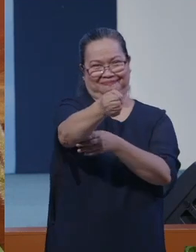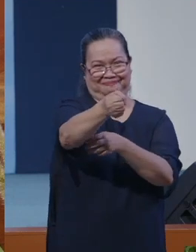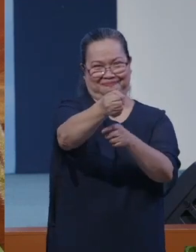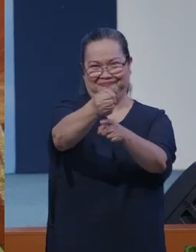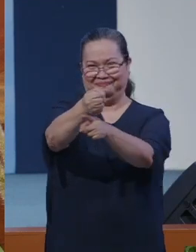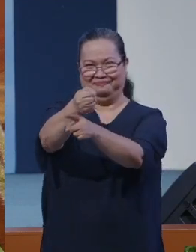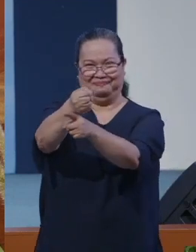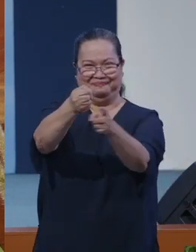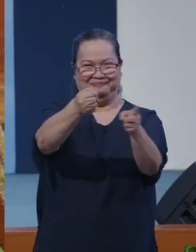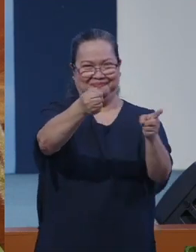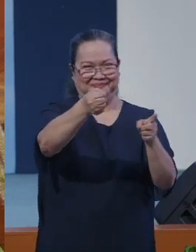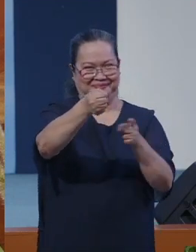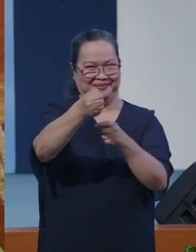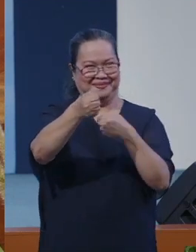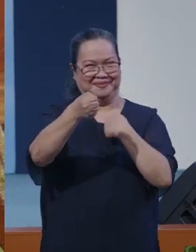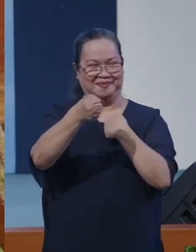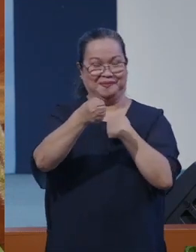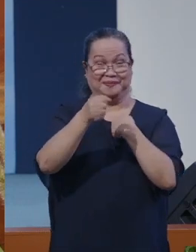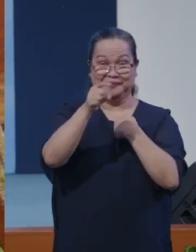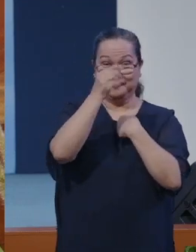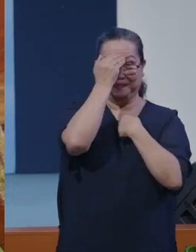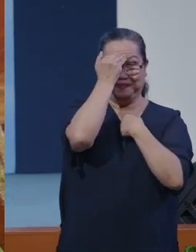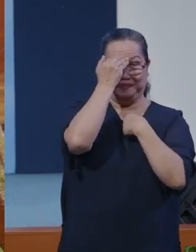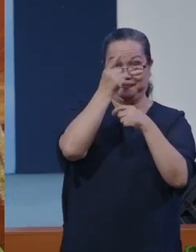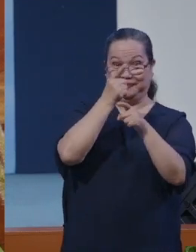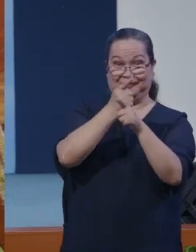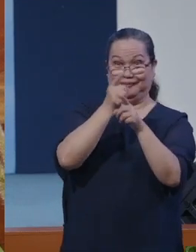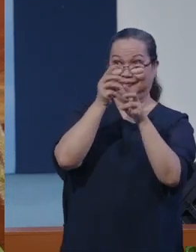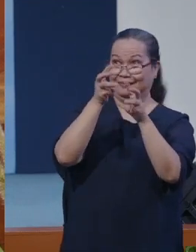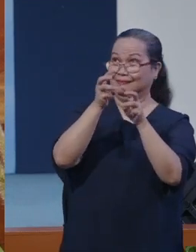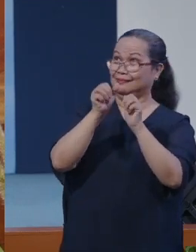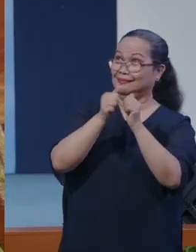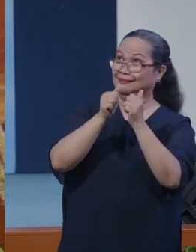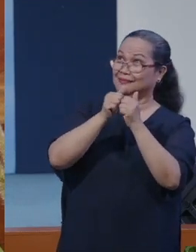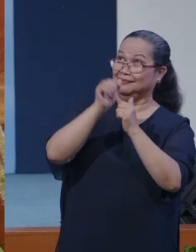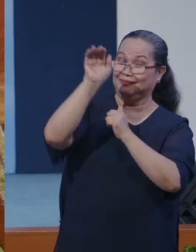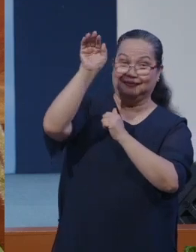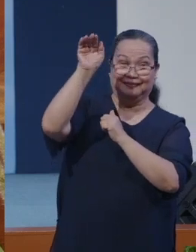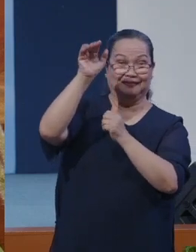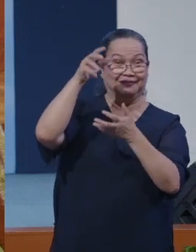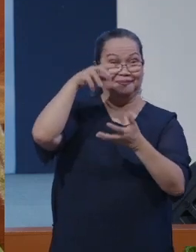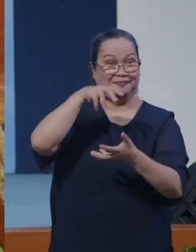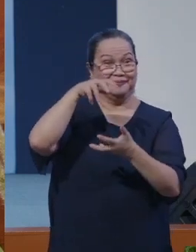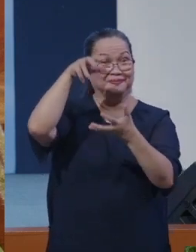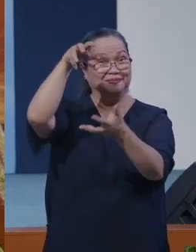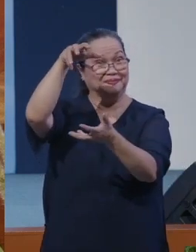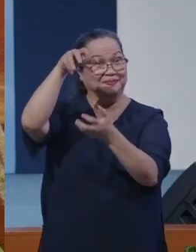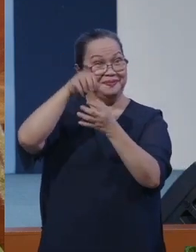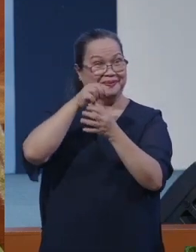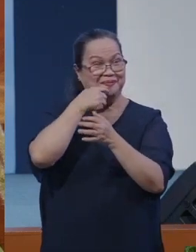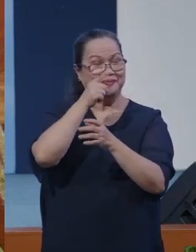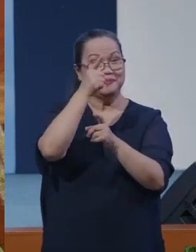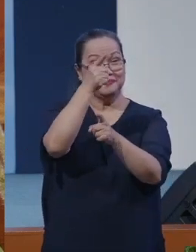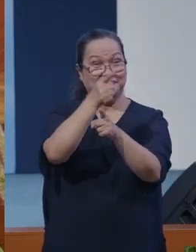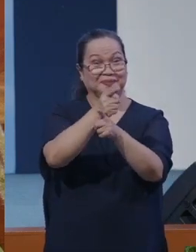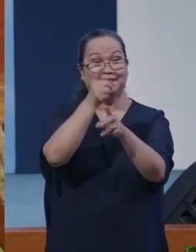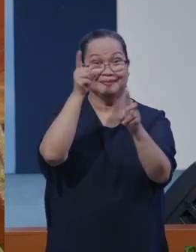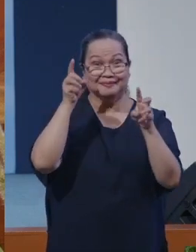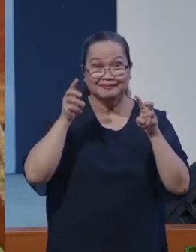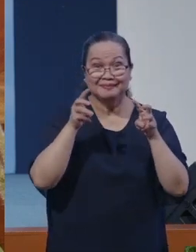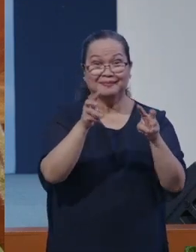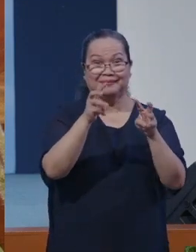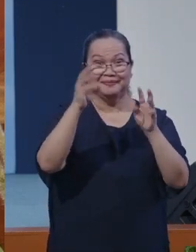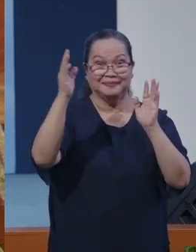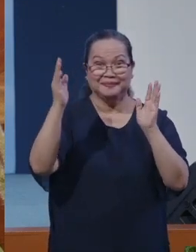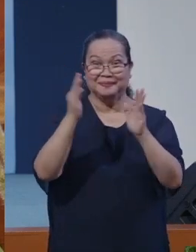Ngayon, kung alam na natin na yun ang tamang paraan ng paghawak ng kayamanan at yun naman ang tamang paraan ng